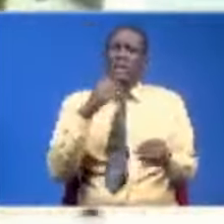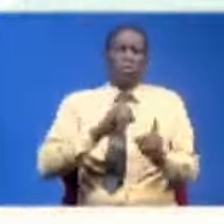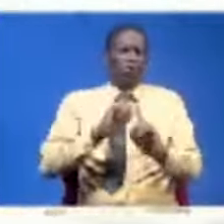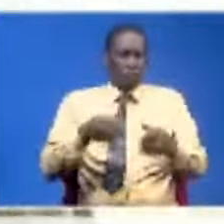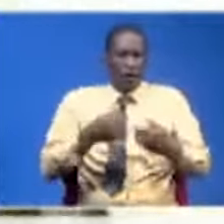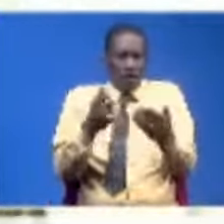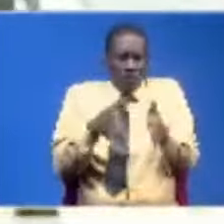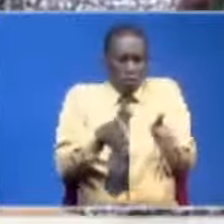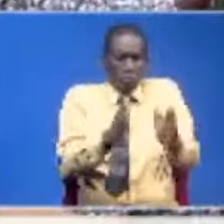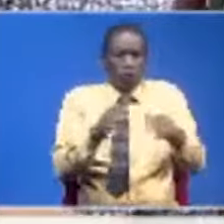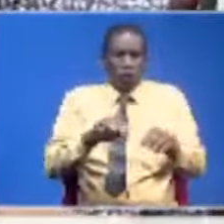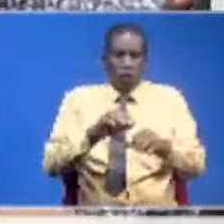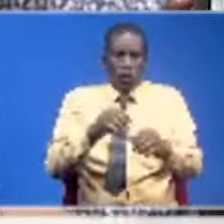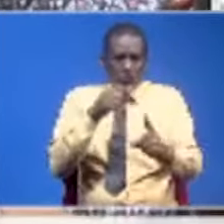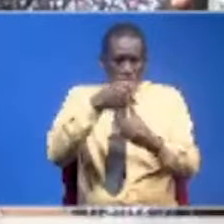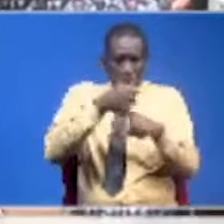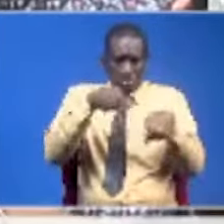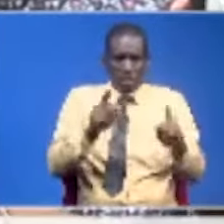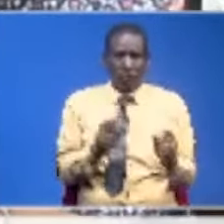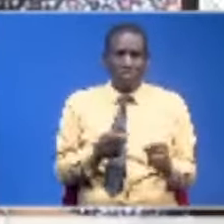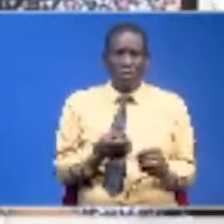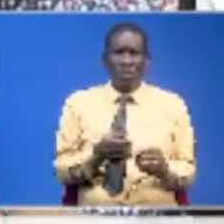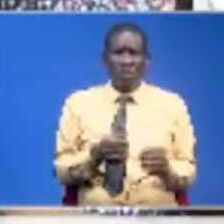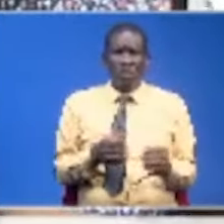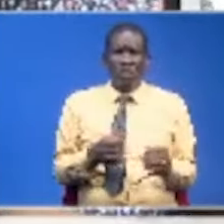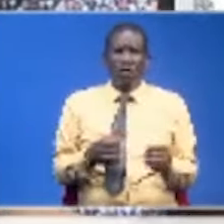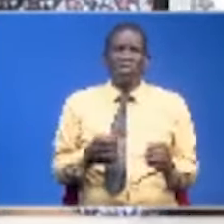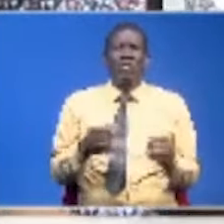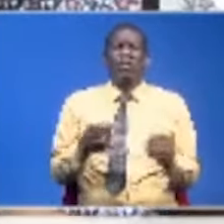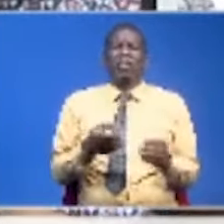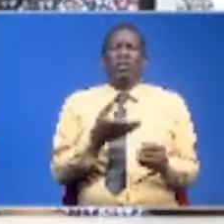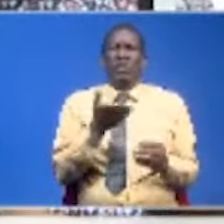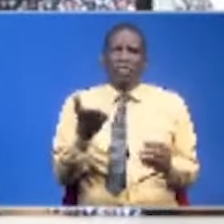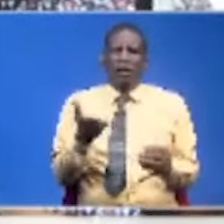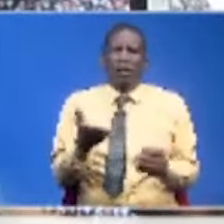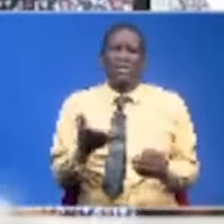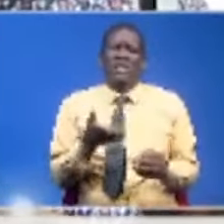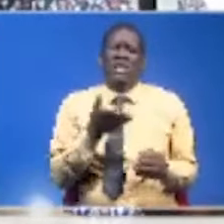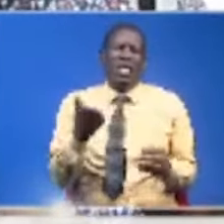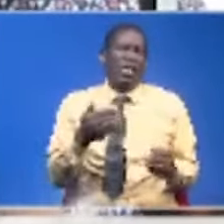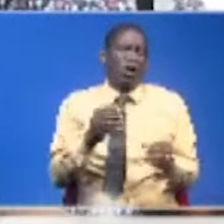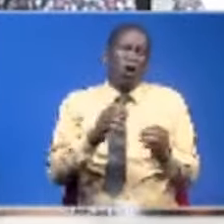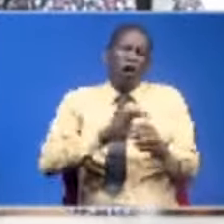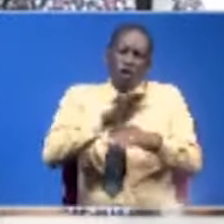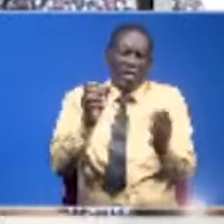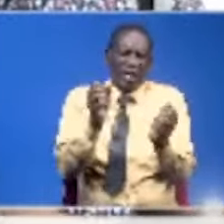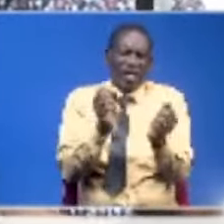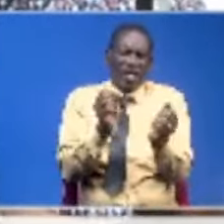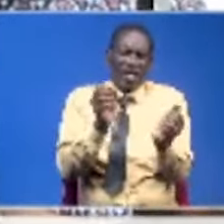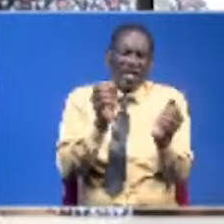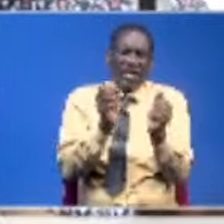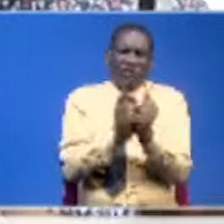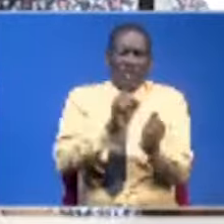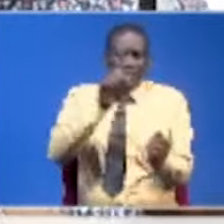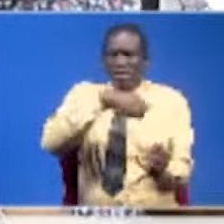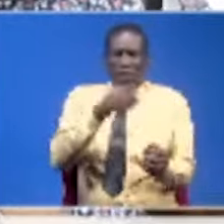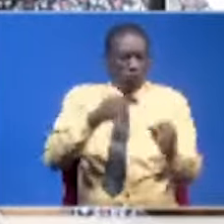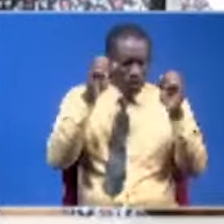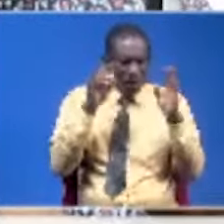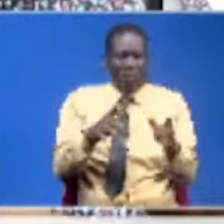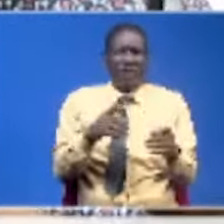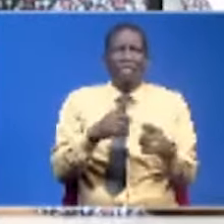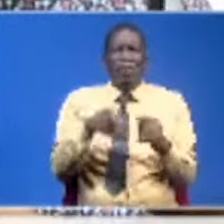ya kujitetea. The 11 counts is nothing but malice and fiction. It was a political game by